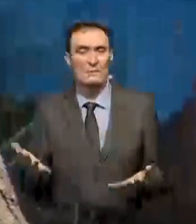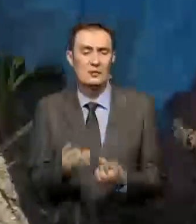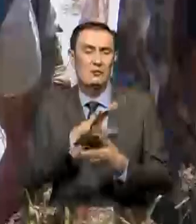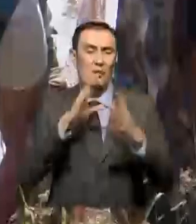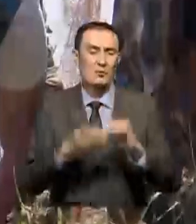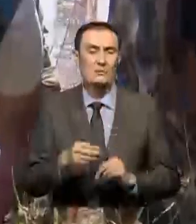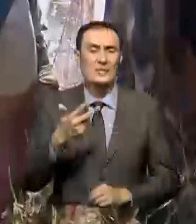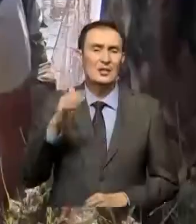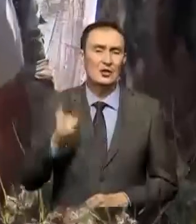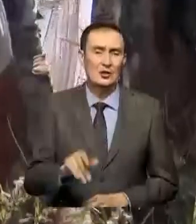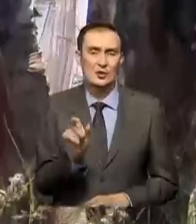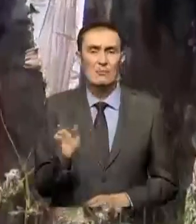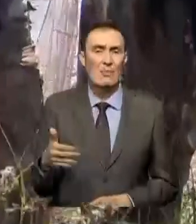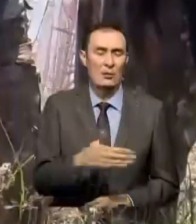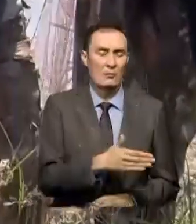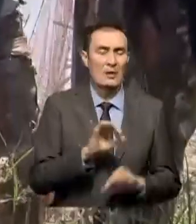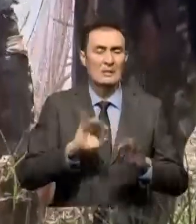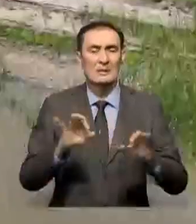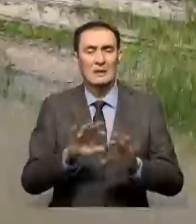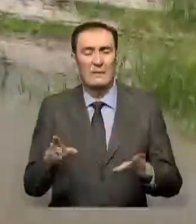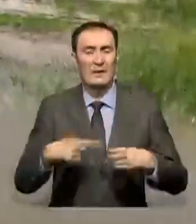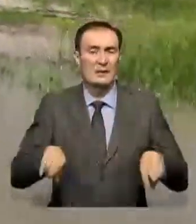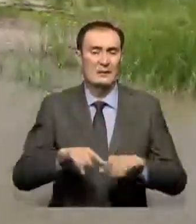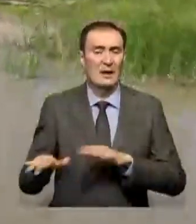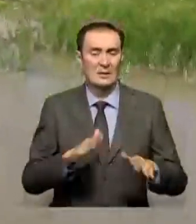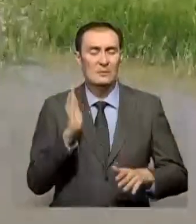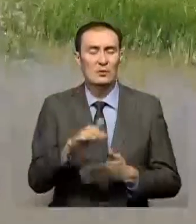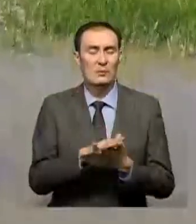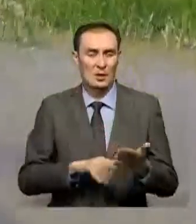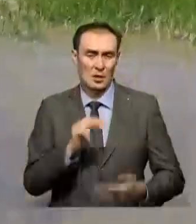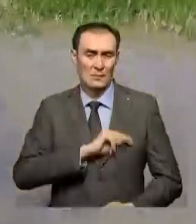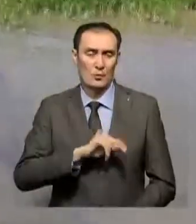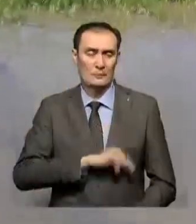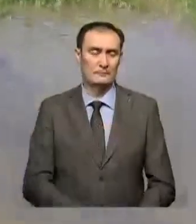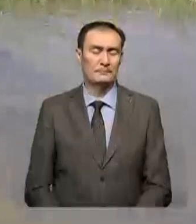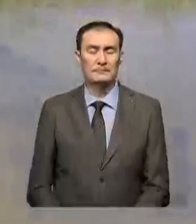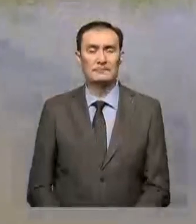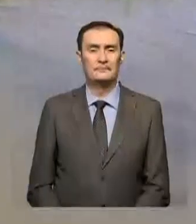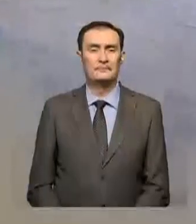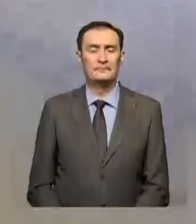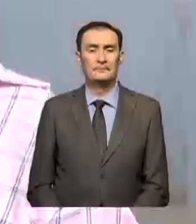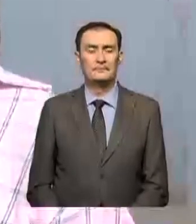в общей сложности 3000 мальков. По словам организаторов акции, эти работы будут продолжены.